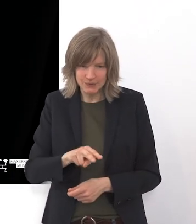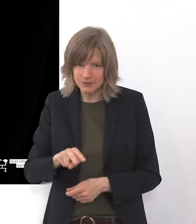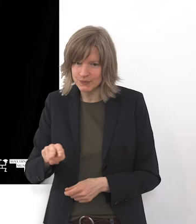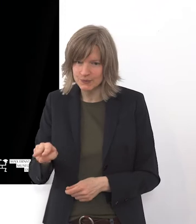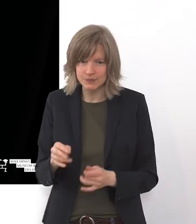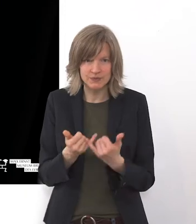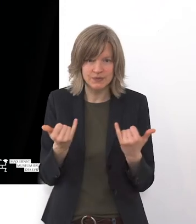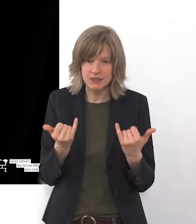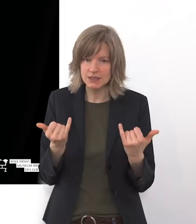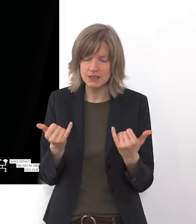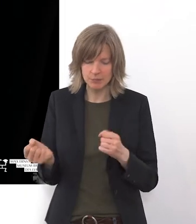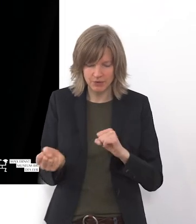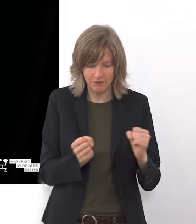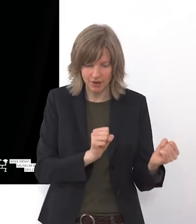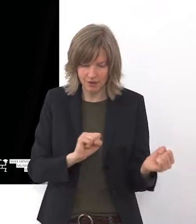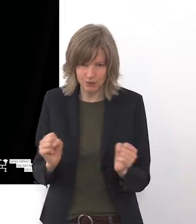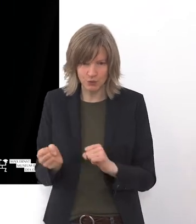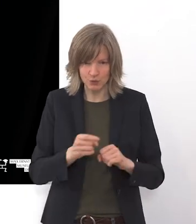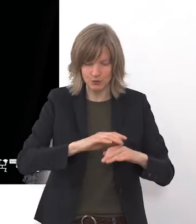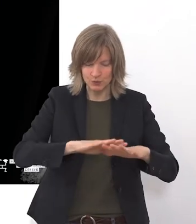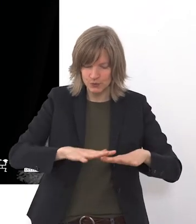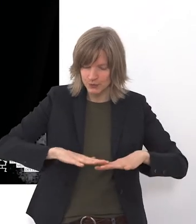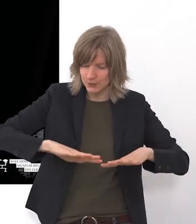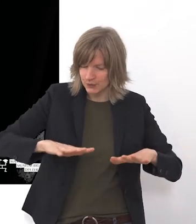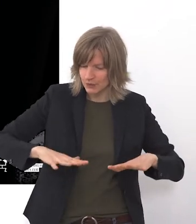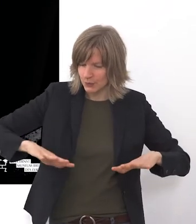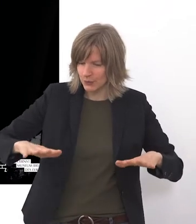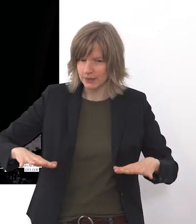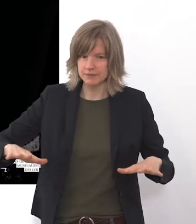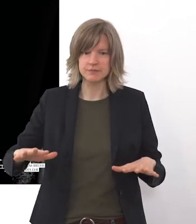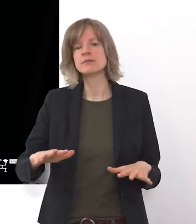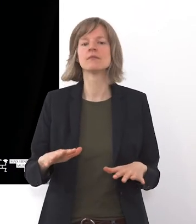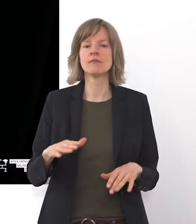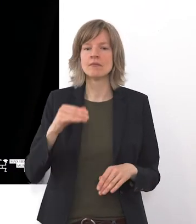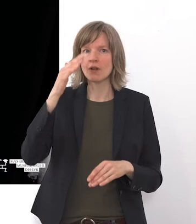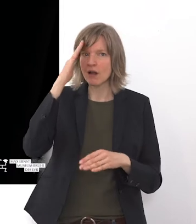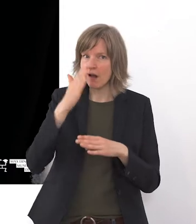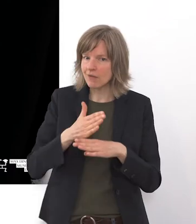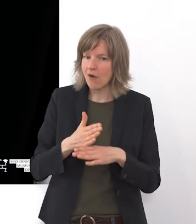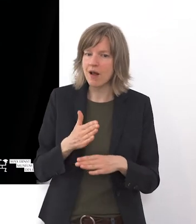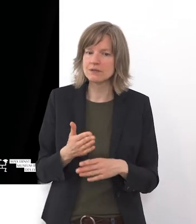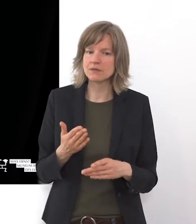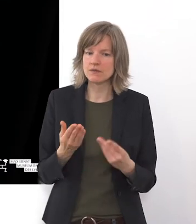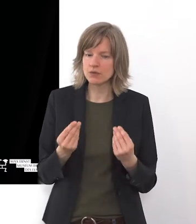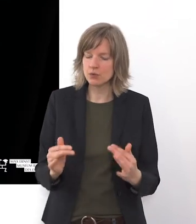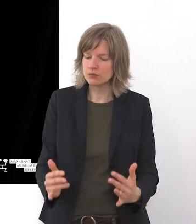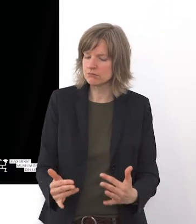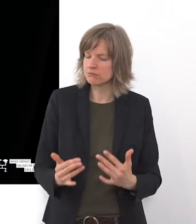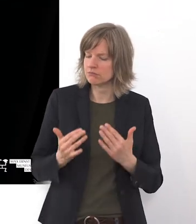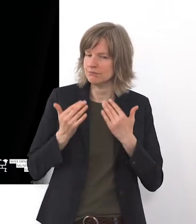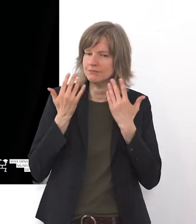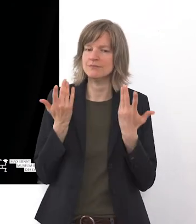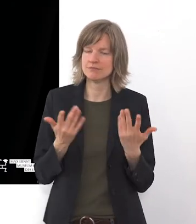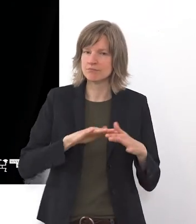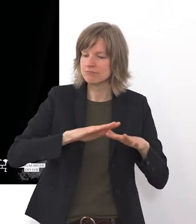Bewegung setzen, etwa wie die Linien auf dem imitierten Mahagonibrett meiner Kindheit. Wie damals, bei meinen